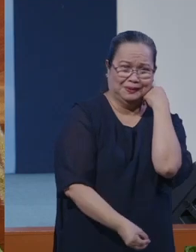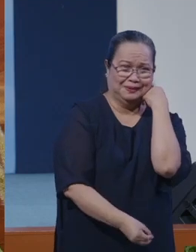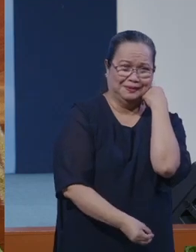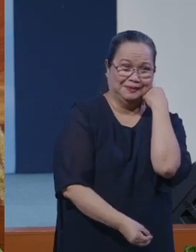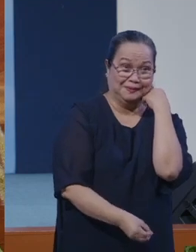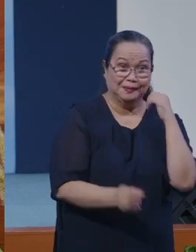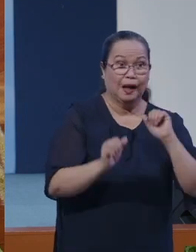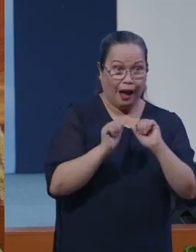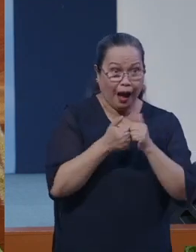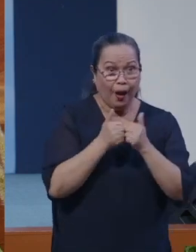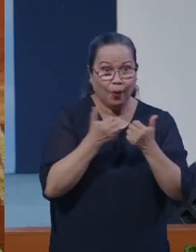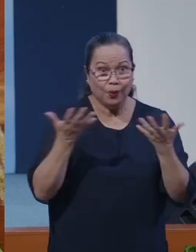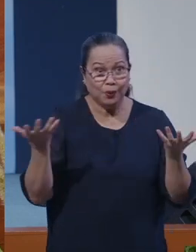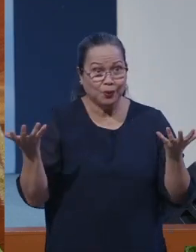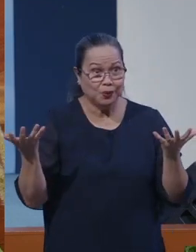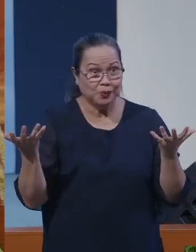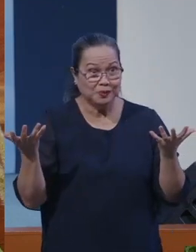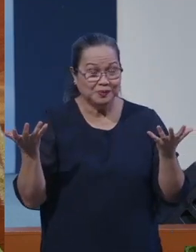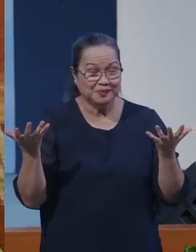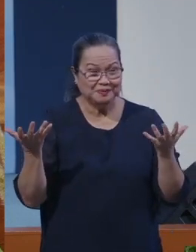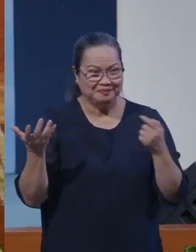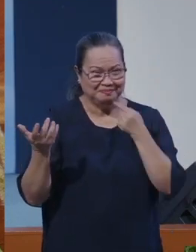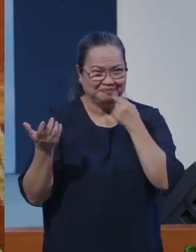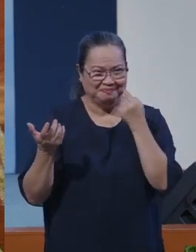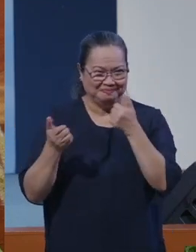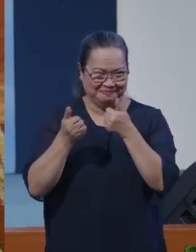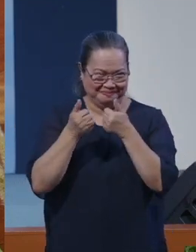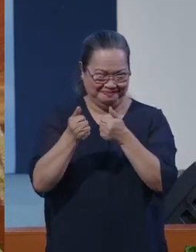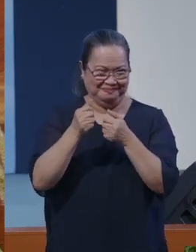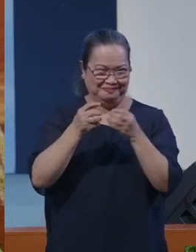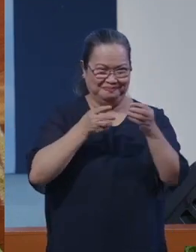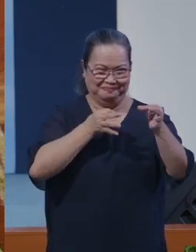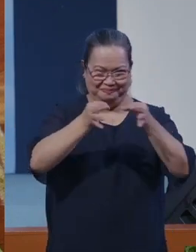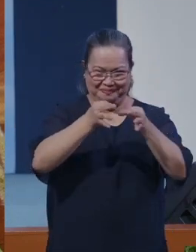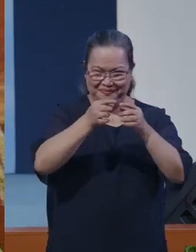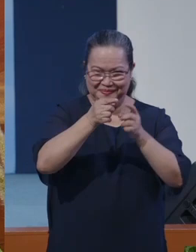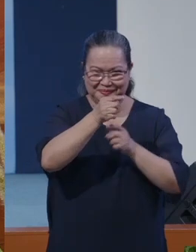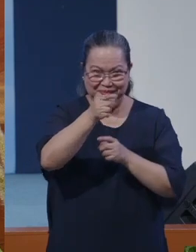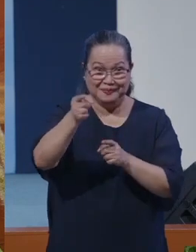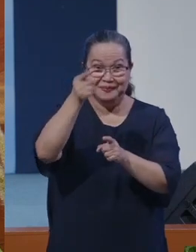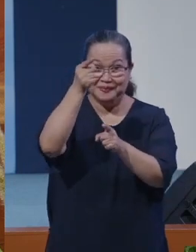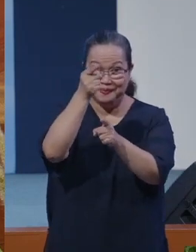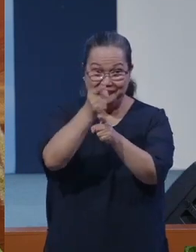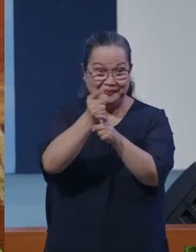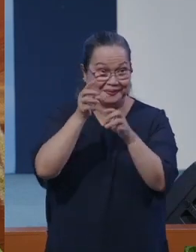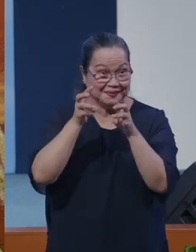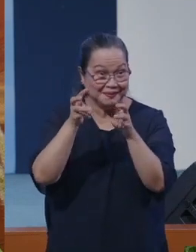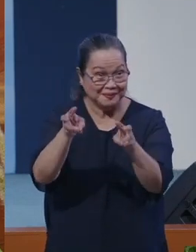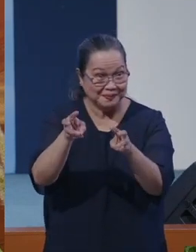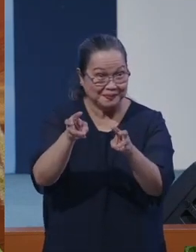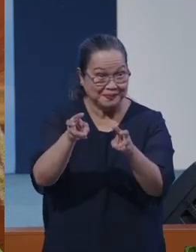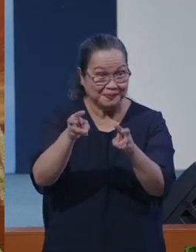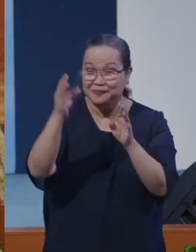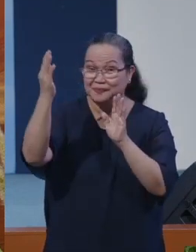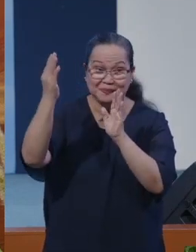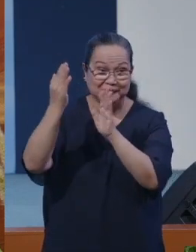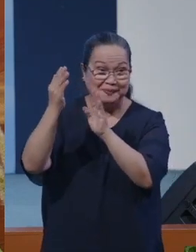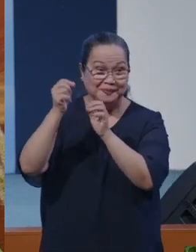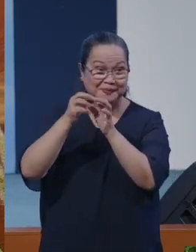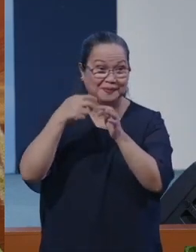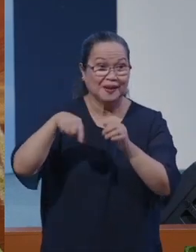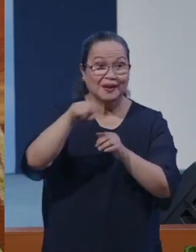Paano naman yon? Ayun ang susunod nating punto. Ang tamang paraan ng pagharap